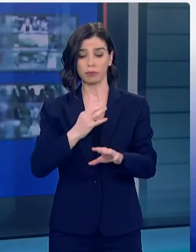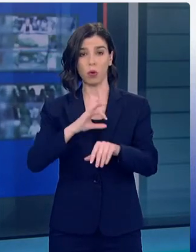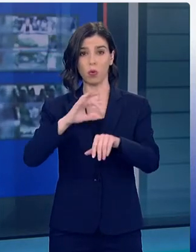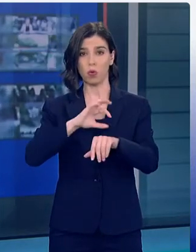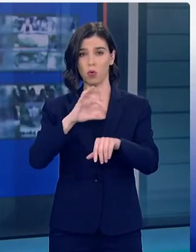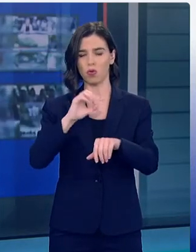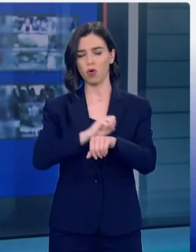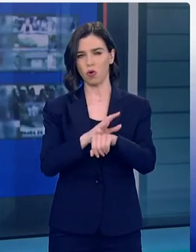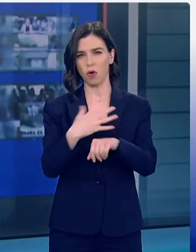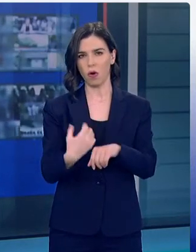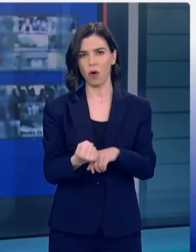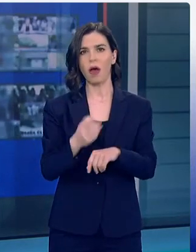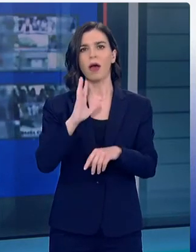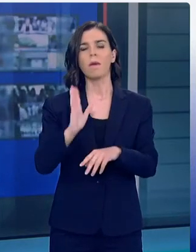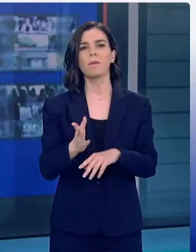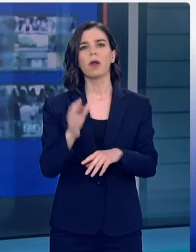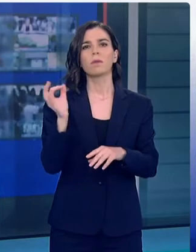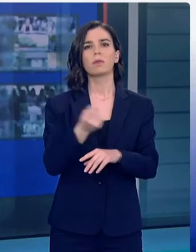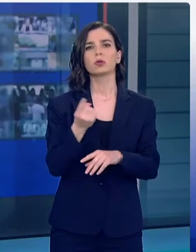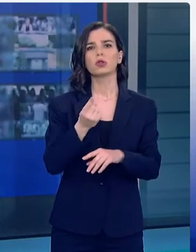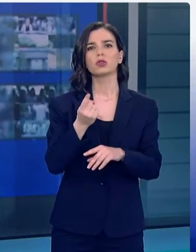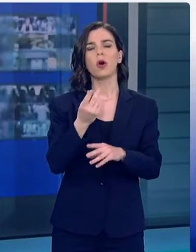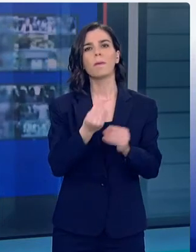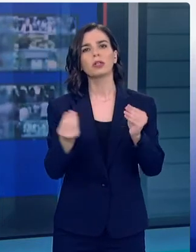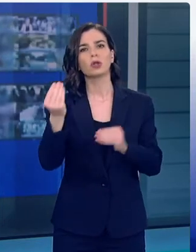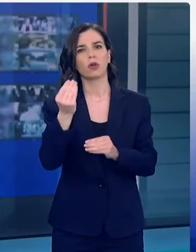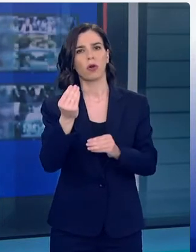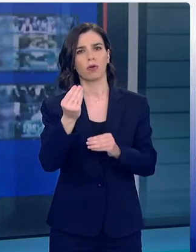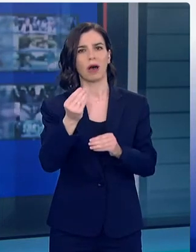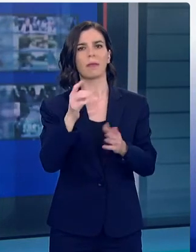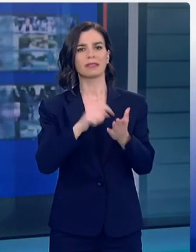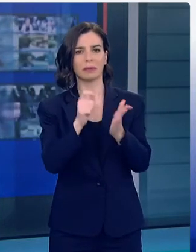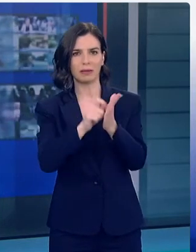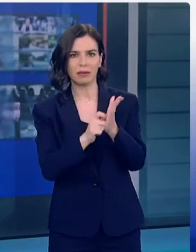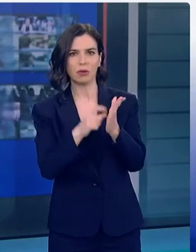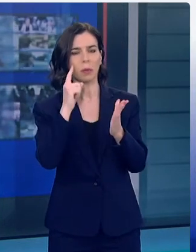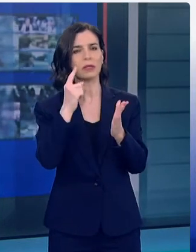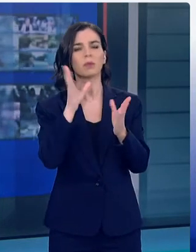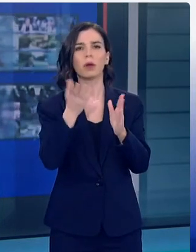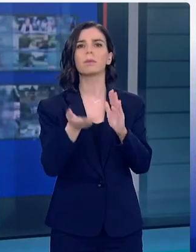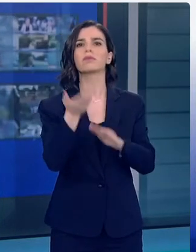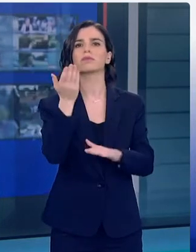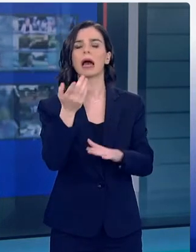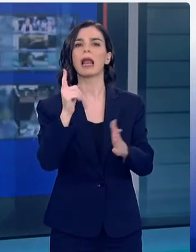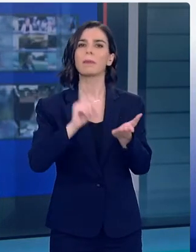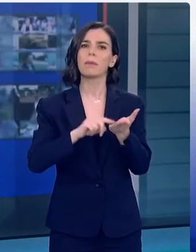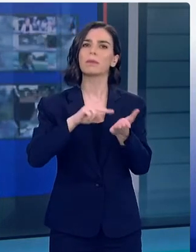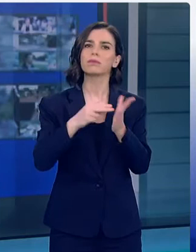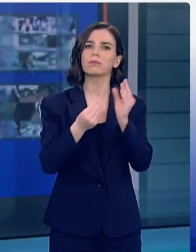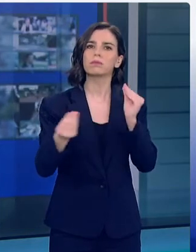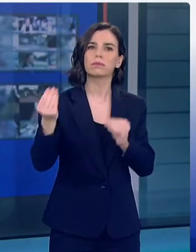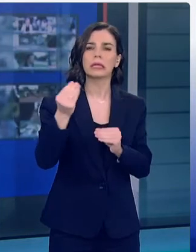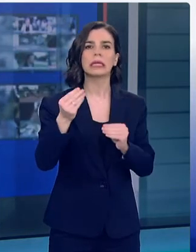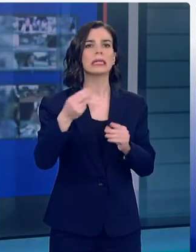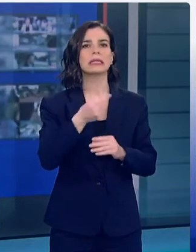κορονοϊό μπορεί να είναι αρκετά υψηλότερος από ό,τι καταγράφεται, όπως έχουμε εξηγήσει πολλές φορές. Βέβαια, πρέπει να είμαστε πολύ προσεκτικοί ακόμα